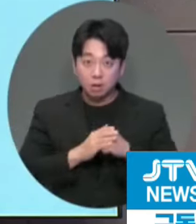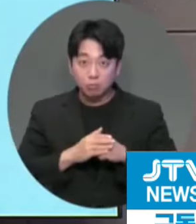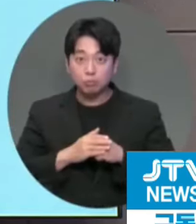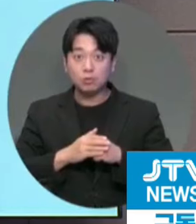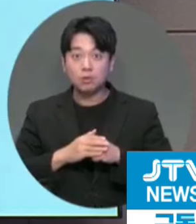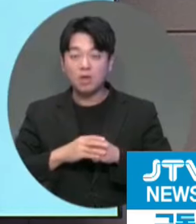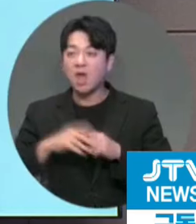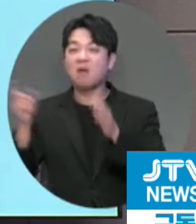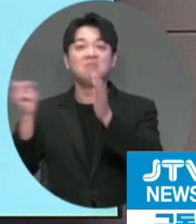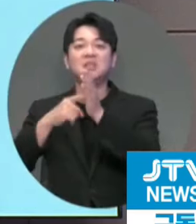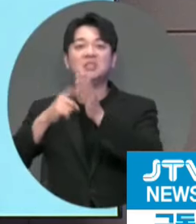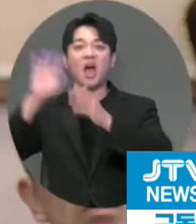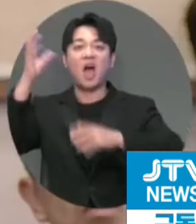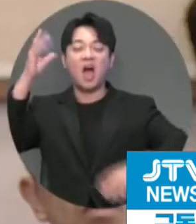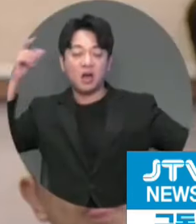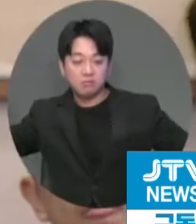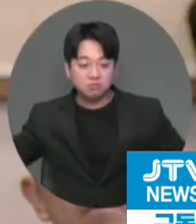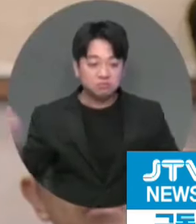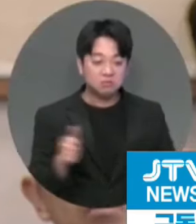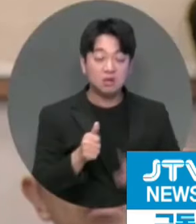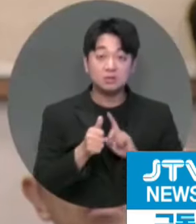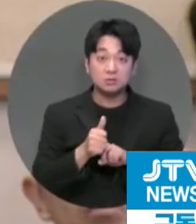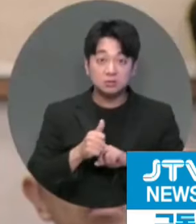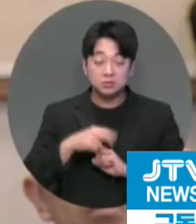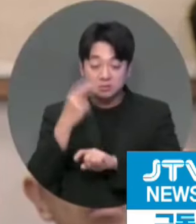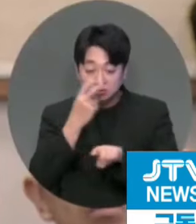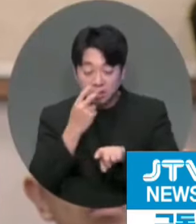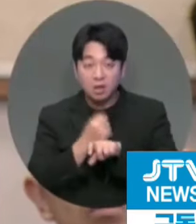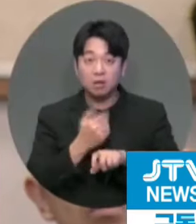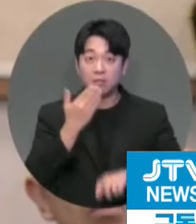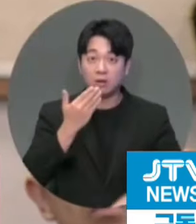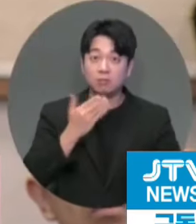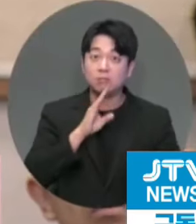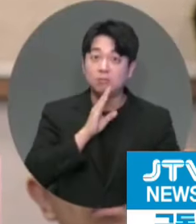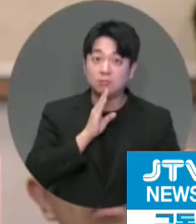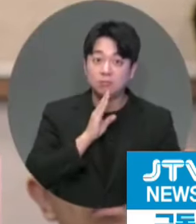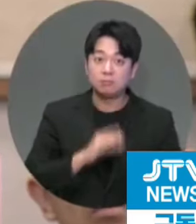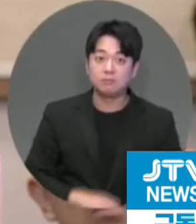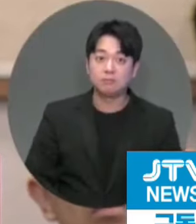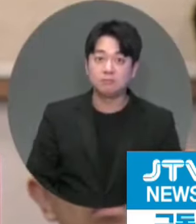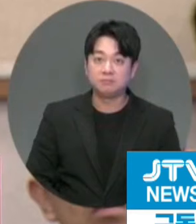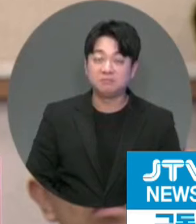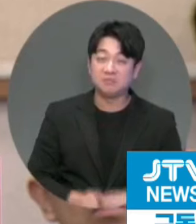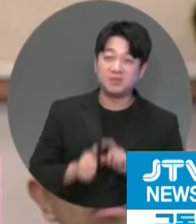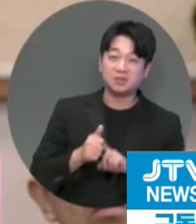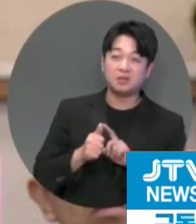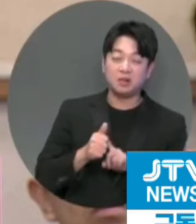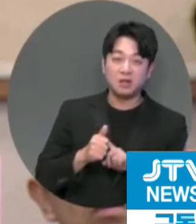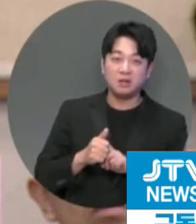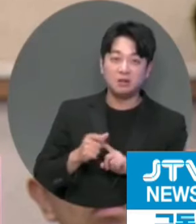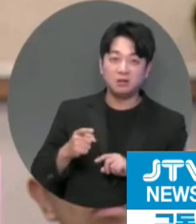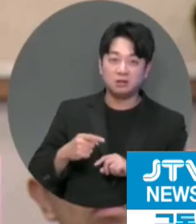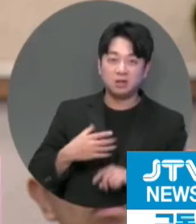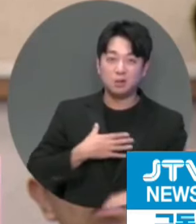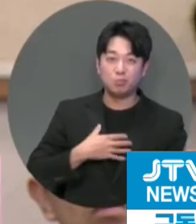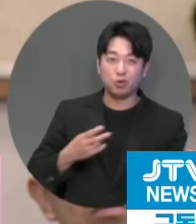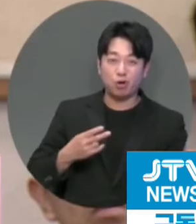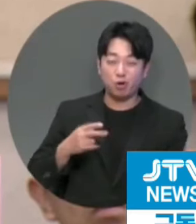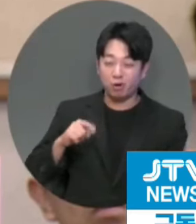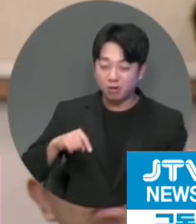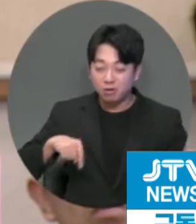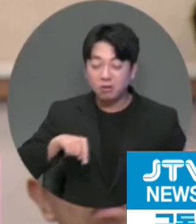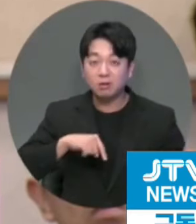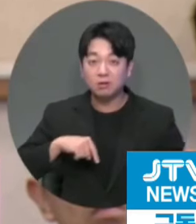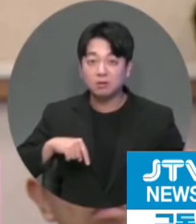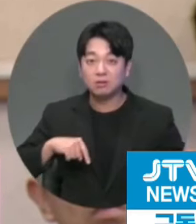직원 비상 소집을 해서 일부러 충전하지 않는 경우가 많다고 들었고요. 그렇죠? 예, 저희를 보호관찰관과 저희를